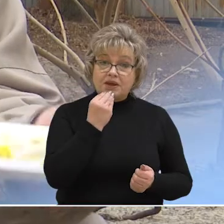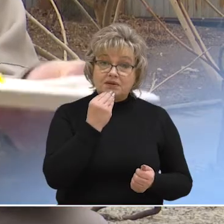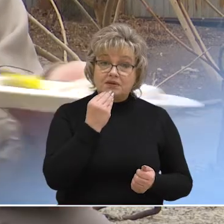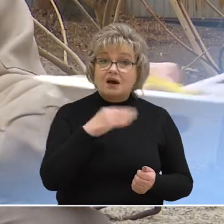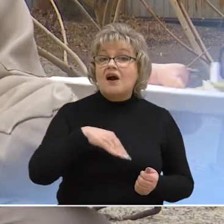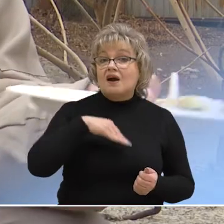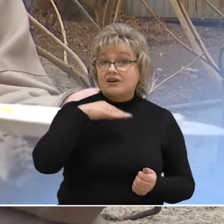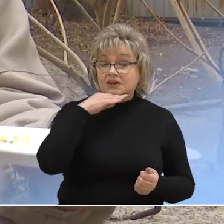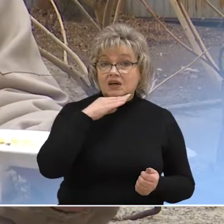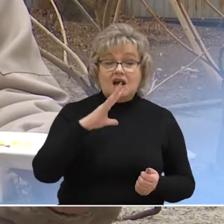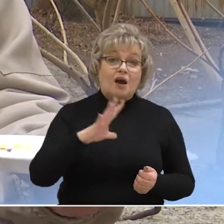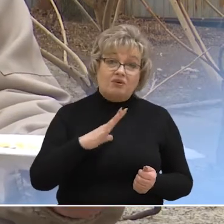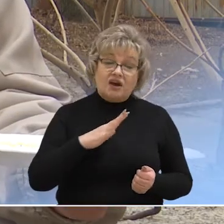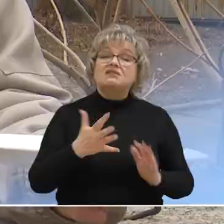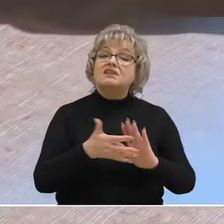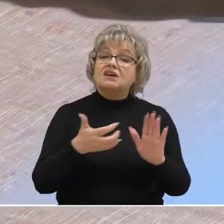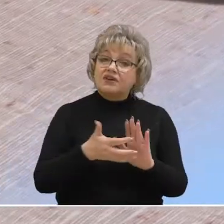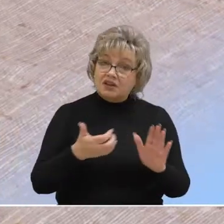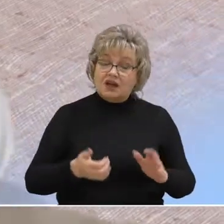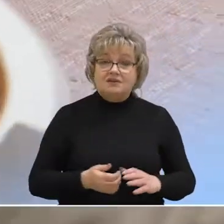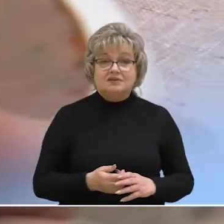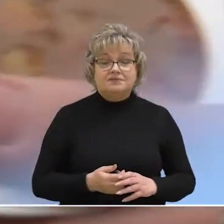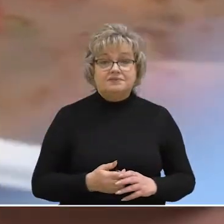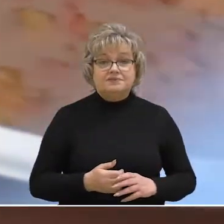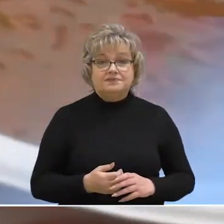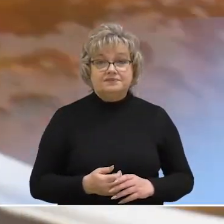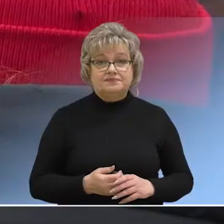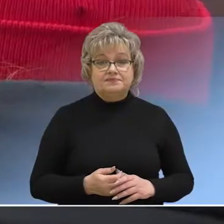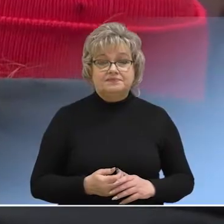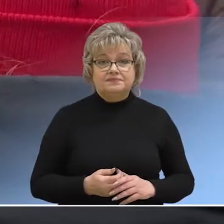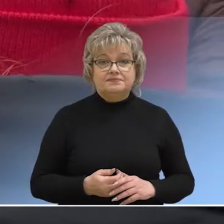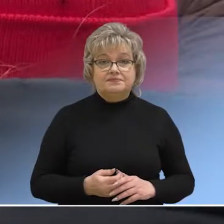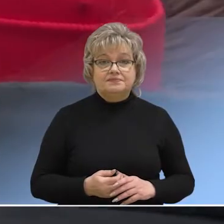хватает, а другой раз, когда не хватает.